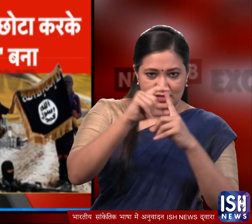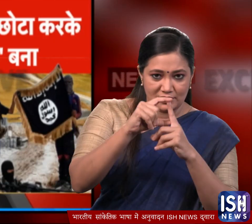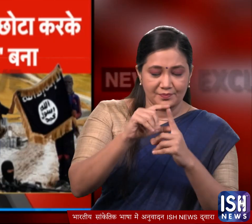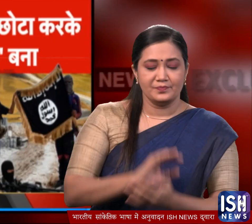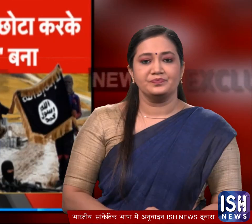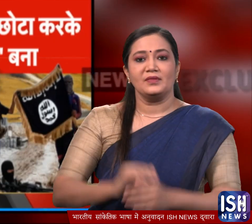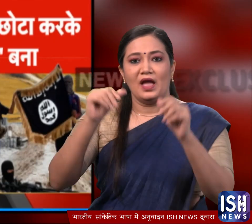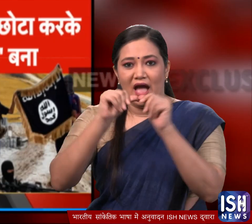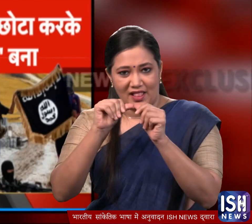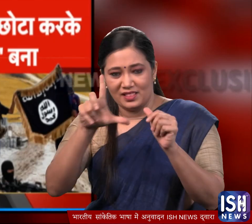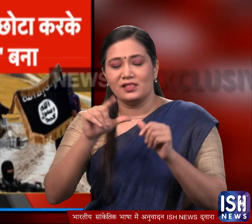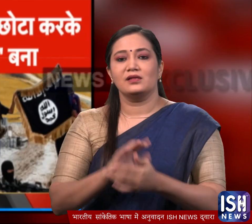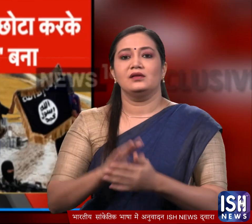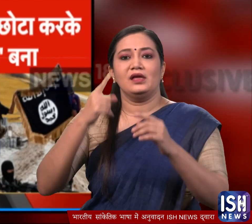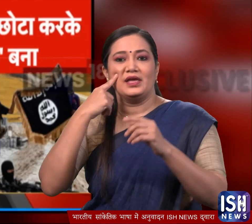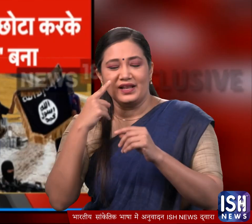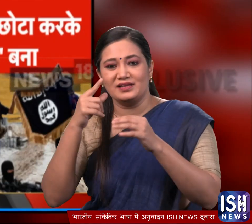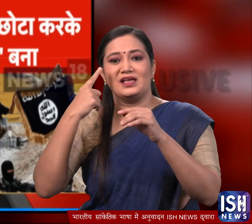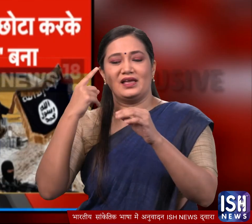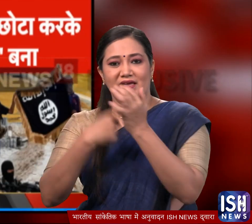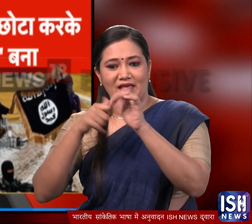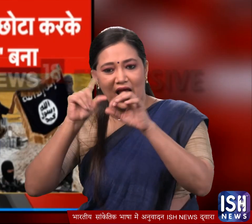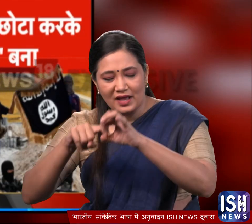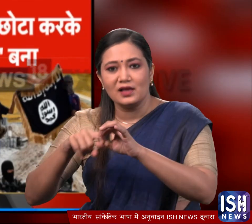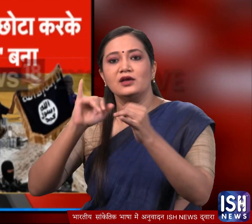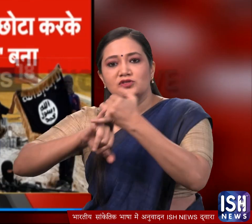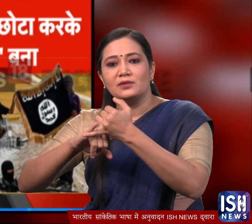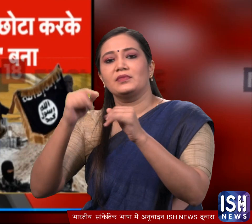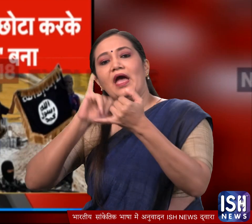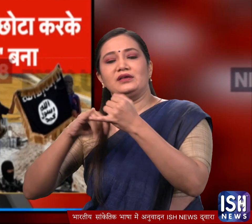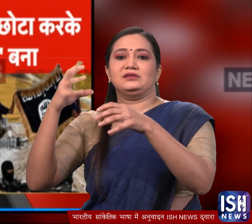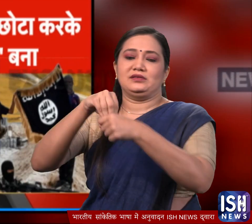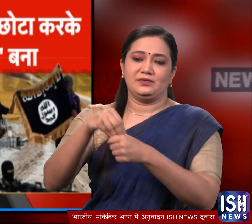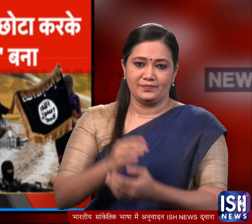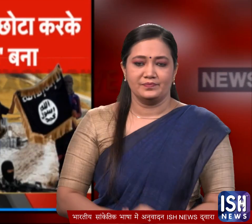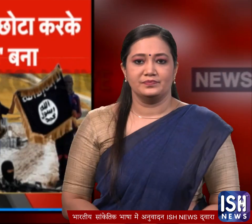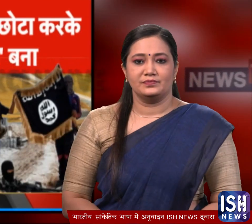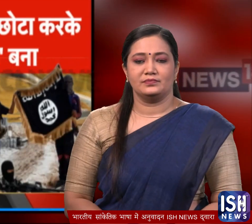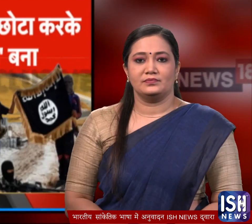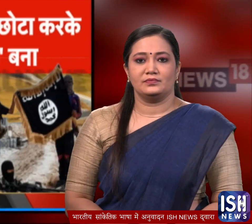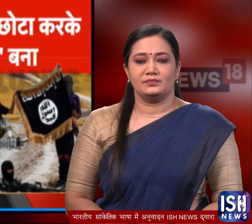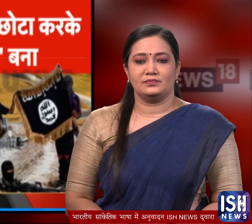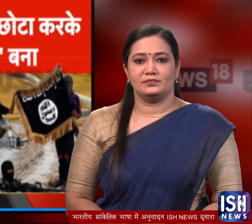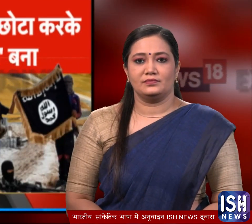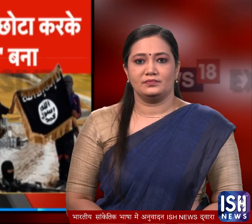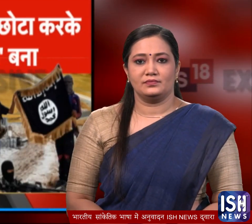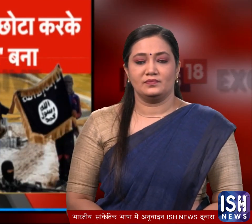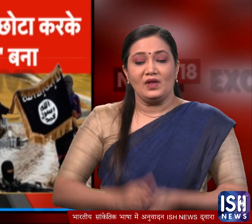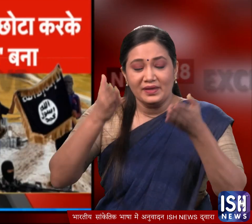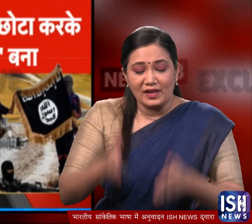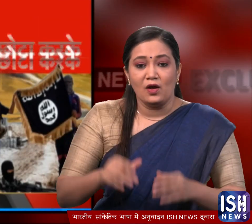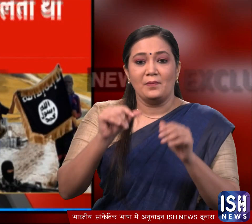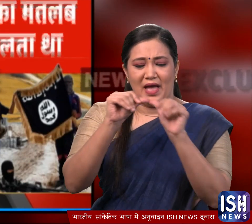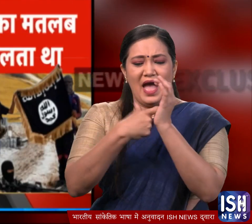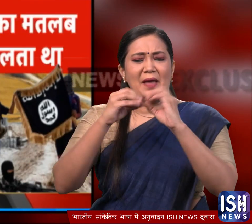आया, अल से आ और इराक से ई और शाम से श, इस तरह बना दाइश। लेकिन